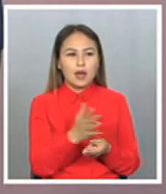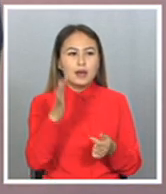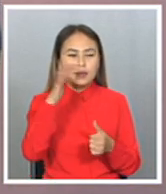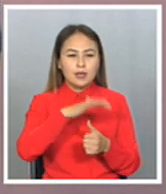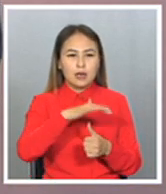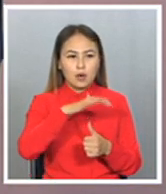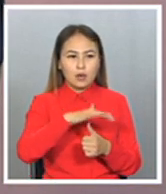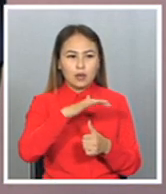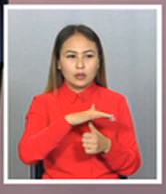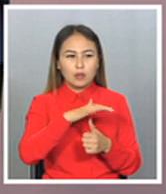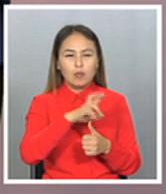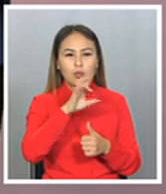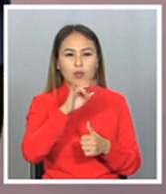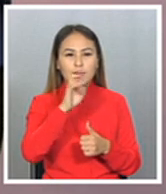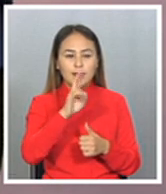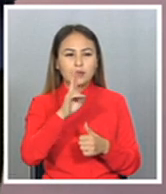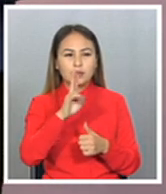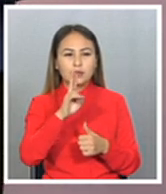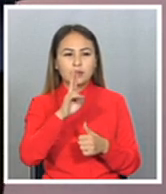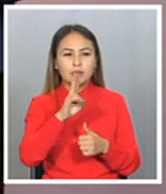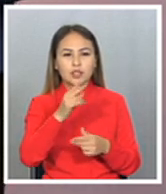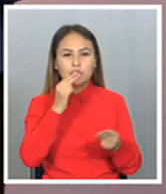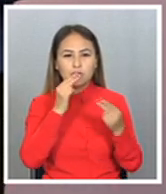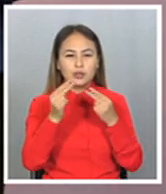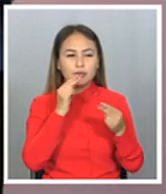Саңырауқұлақты бунақ денелілер келіп, жейді.